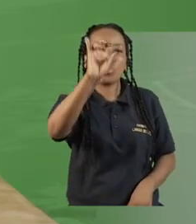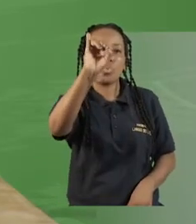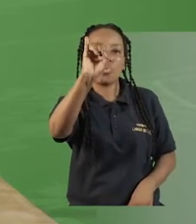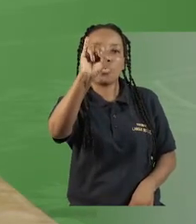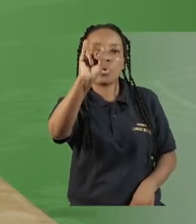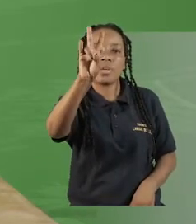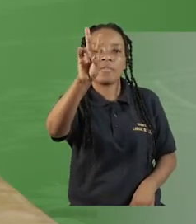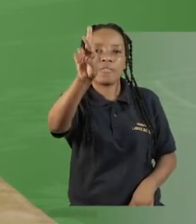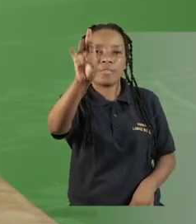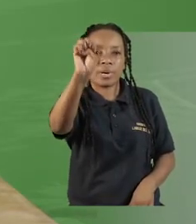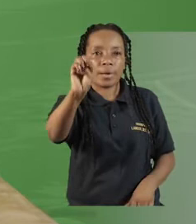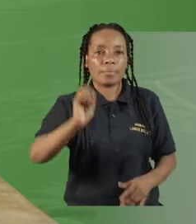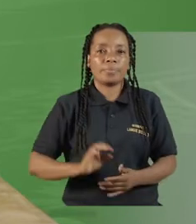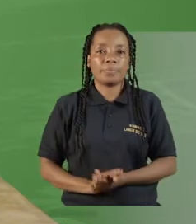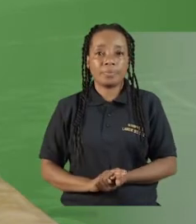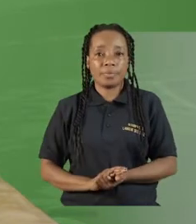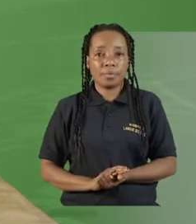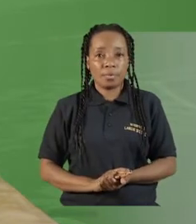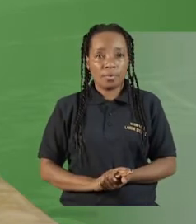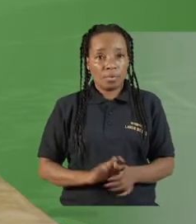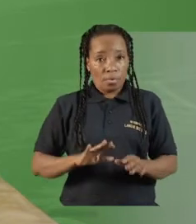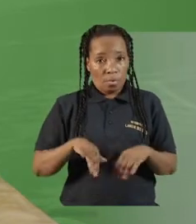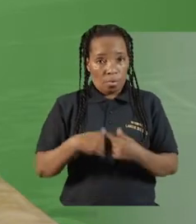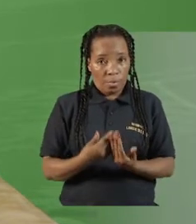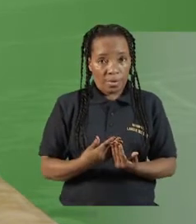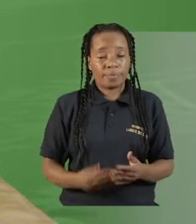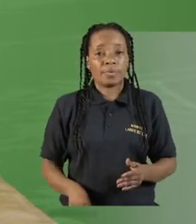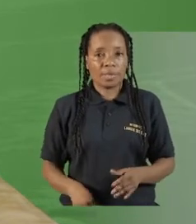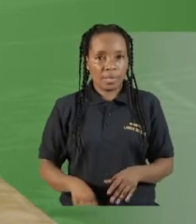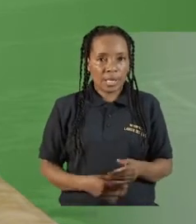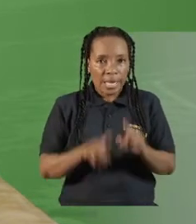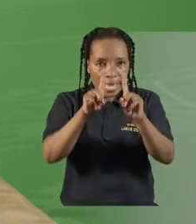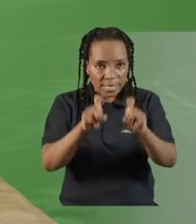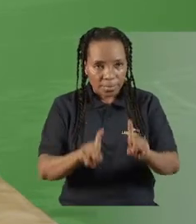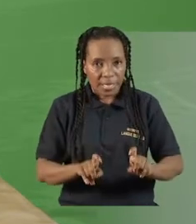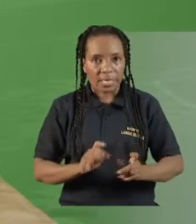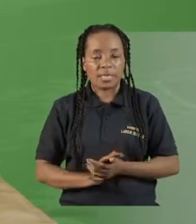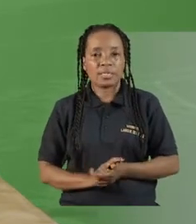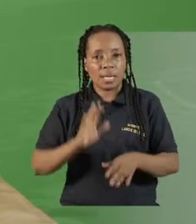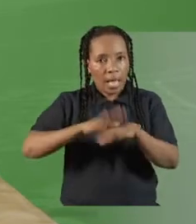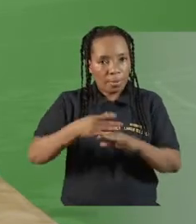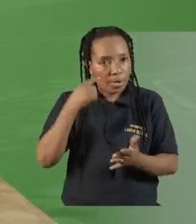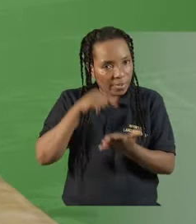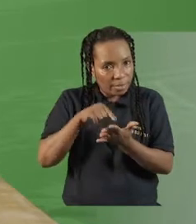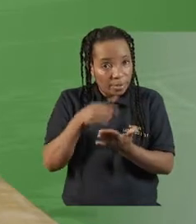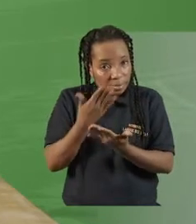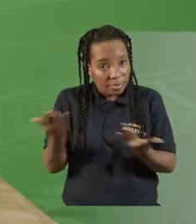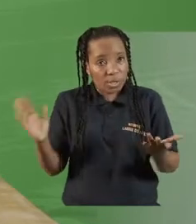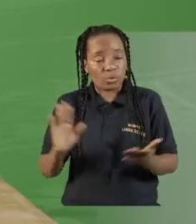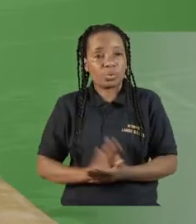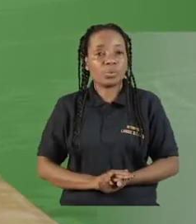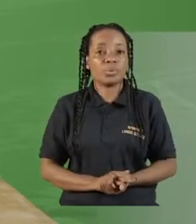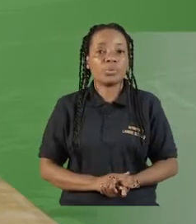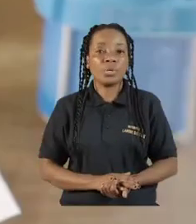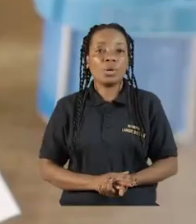Nous allons procéder par une expérience suivie d'observation. Pour notre expérimentation,